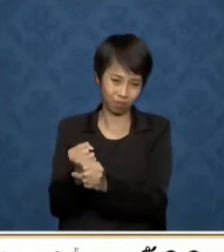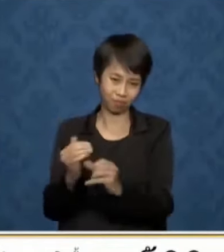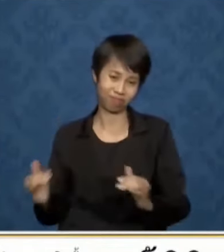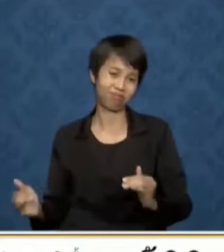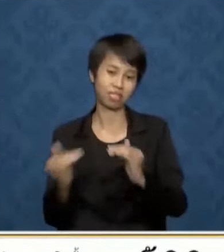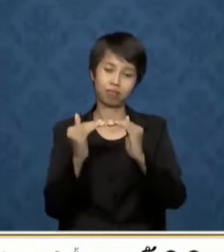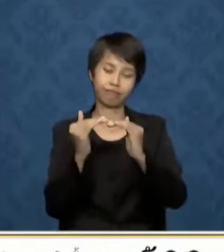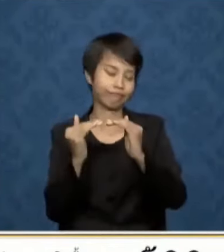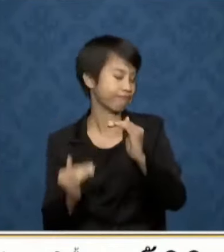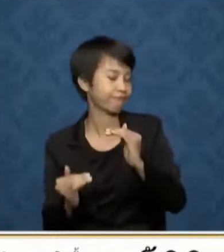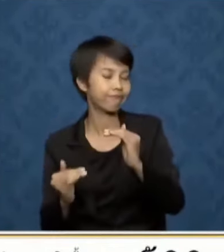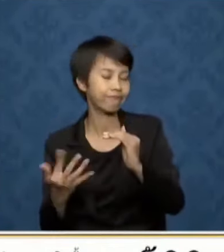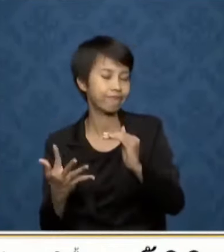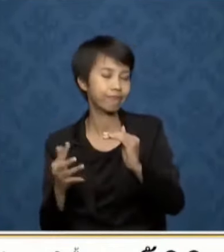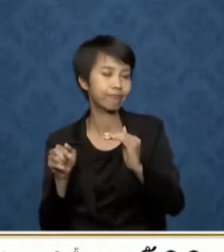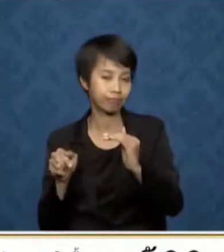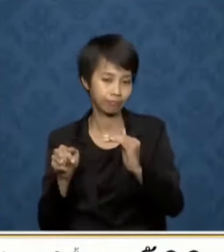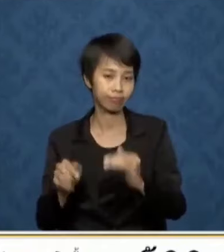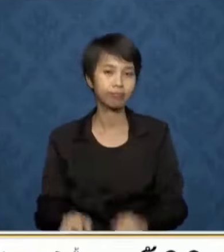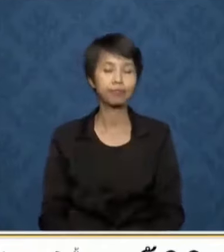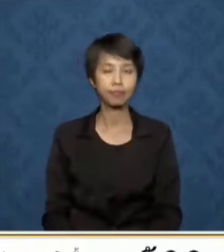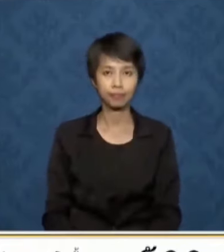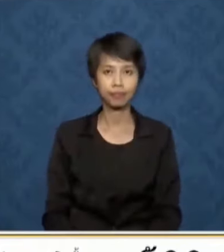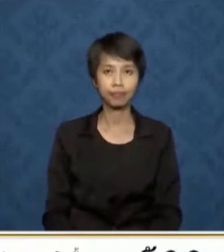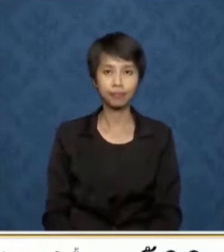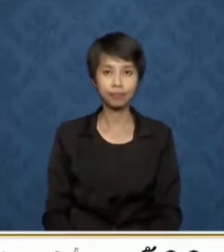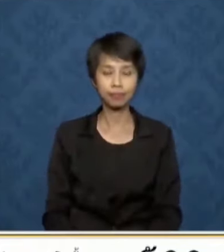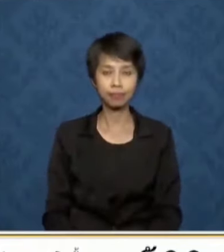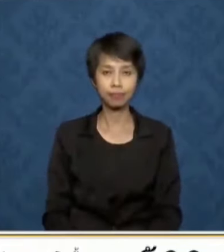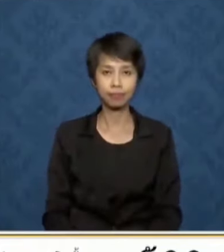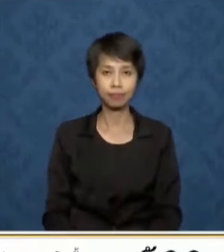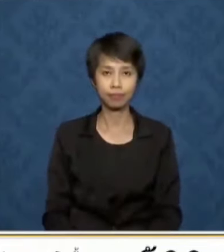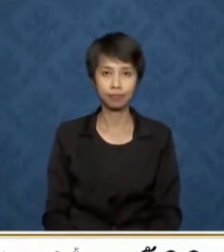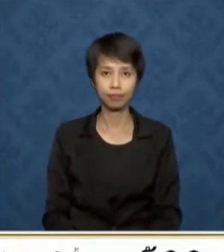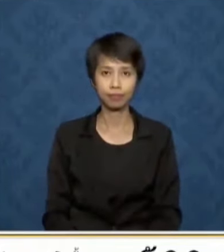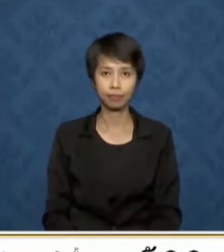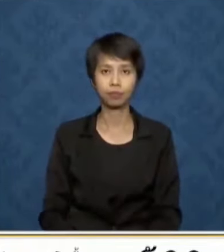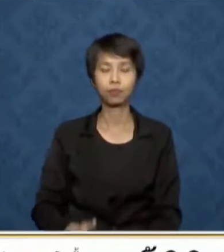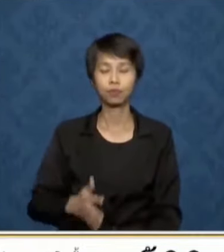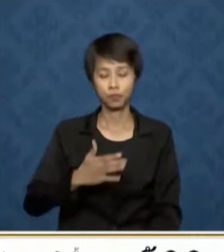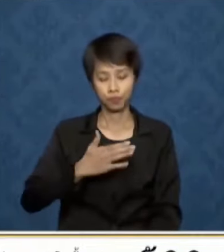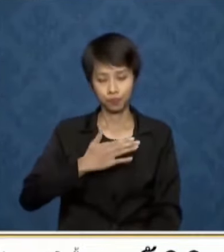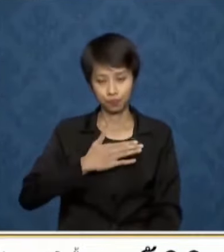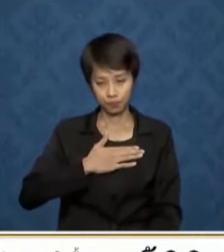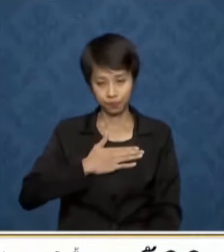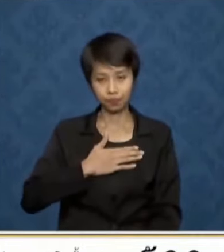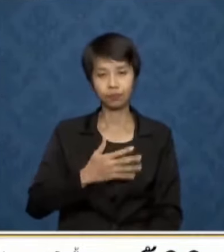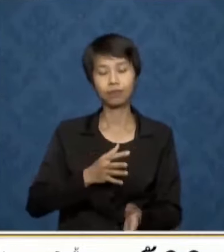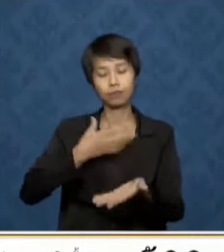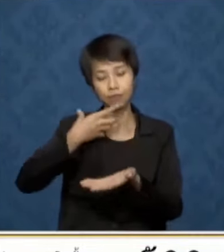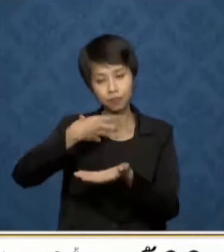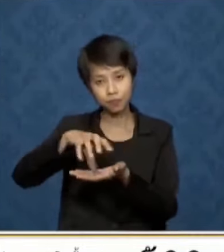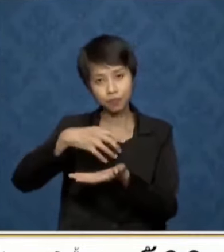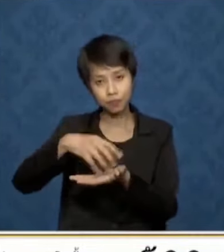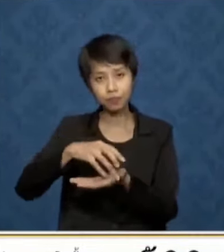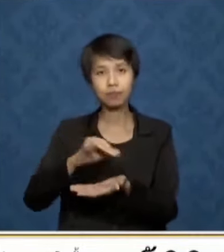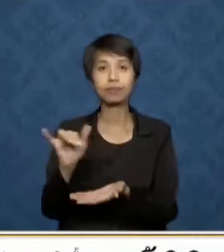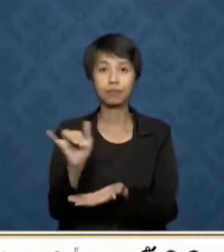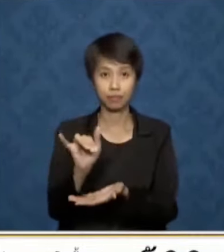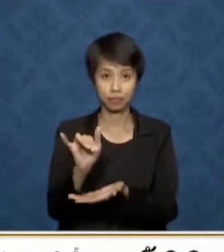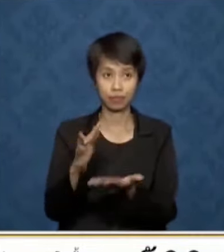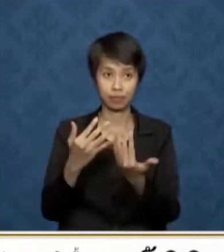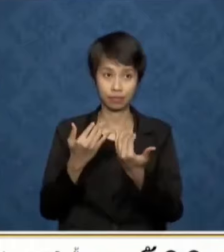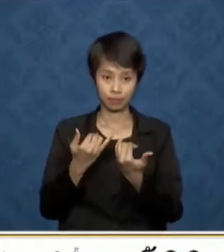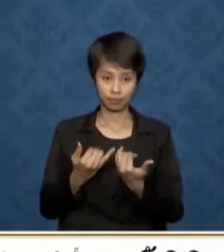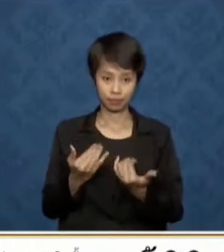ภาคเท่าเทยทางกฎหมายแล้วก็การเมือกก่อนที่ผมจะเริ่มอธิปายต่อไปต้ขออนุญญ